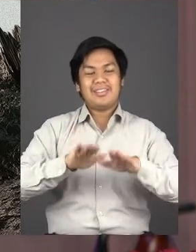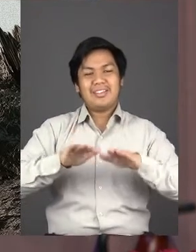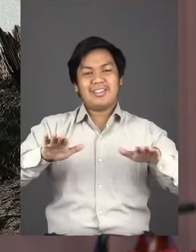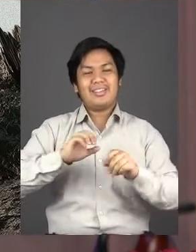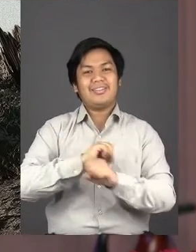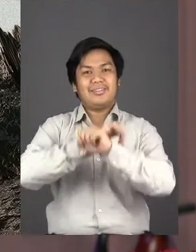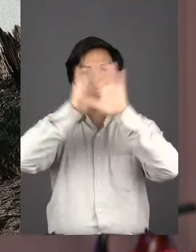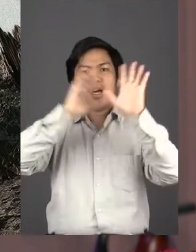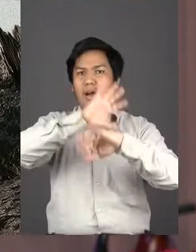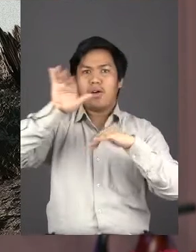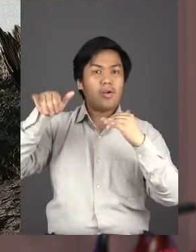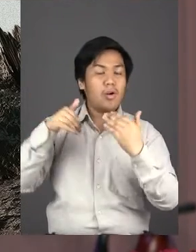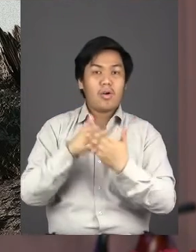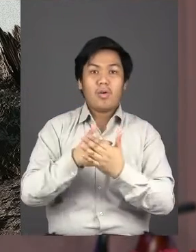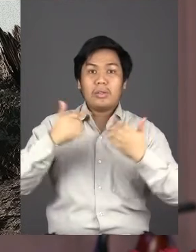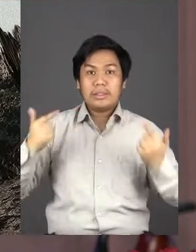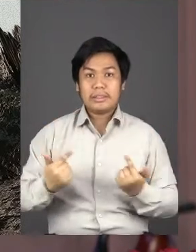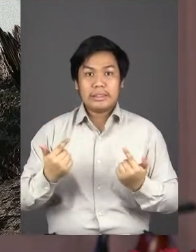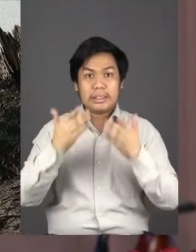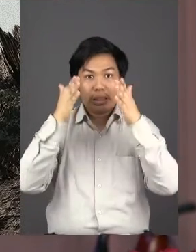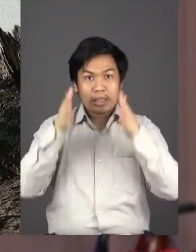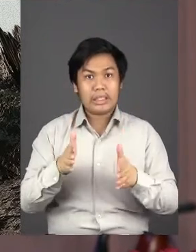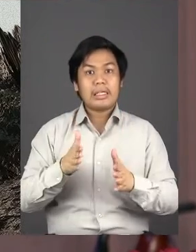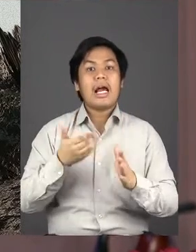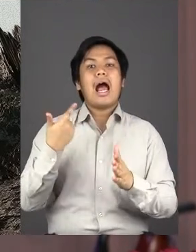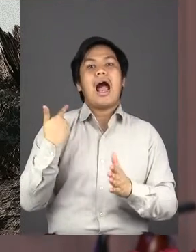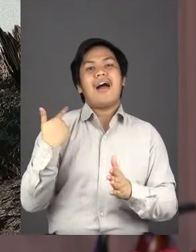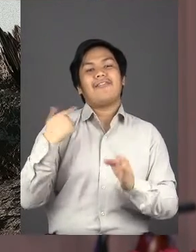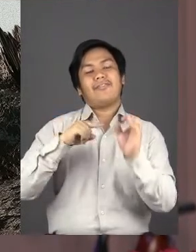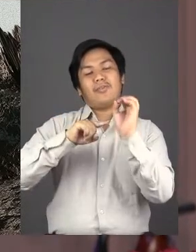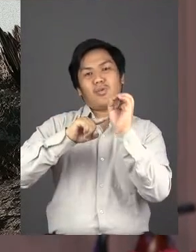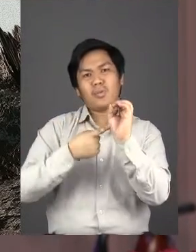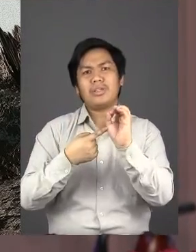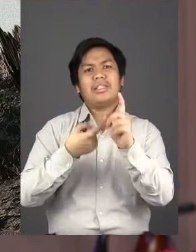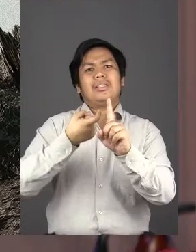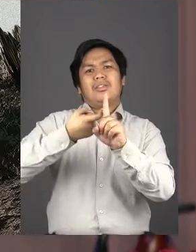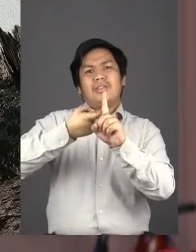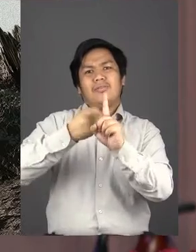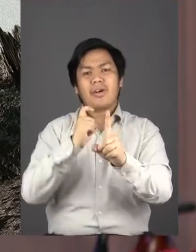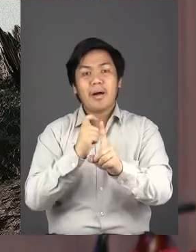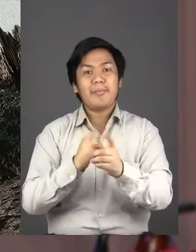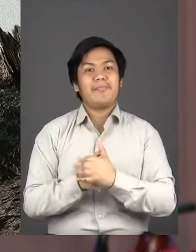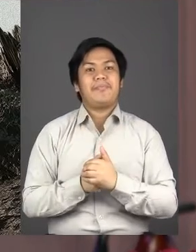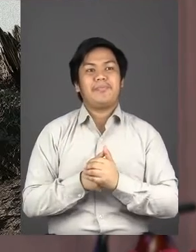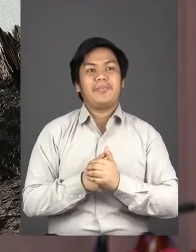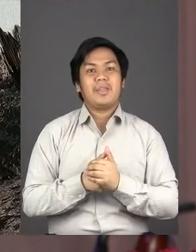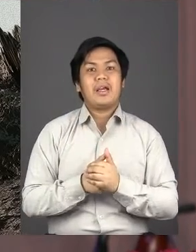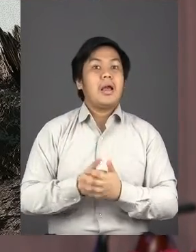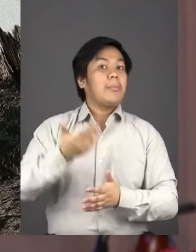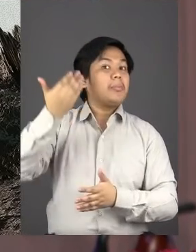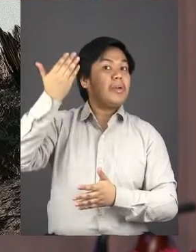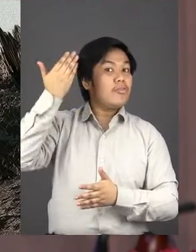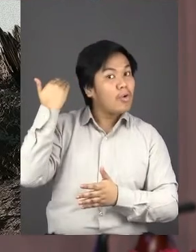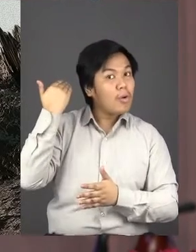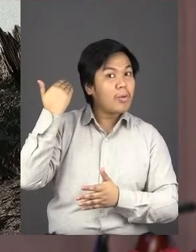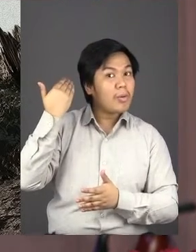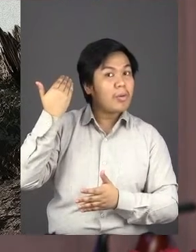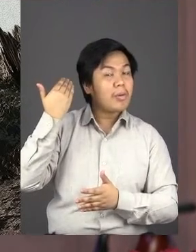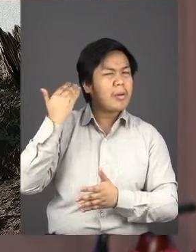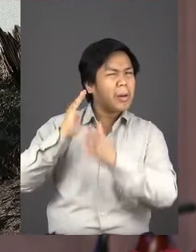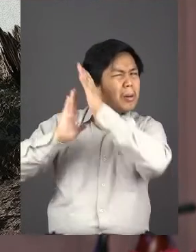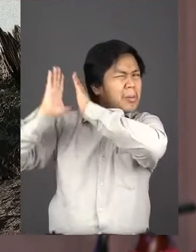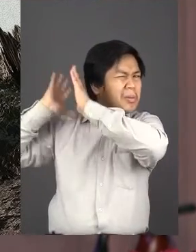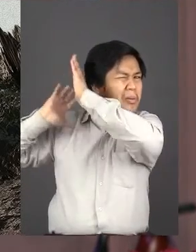lahat ng makasalanan, mga kapatid, ay may pinanggalingan. Ang sabi ng teksto, for at one time.